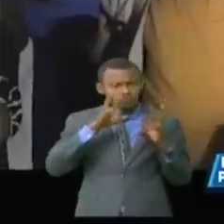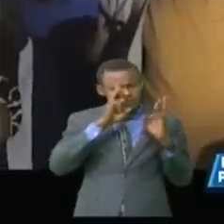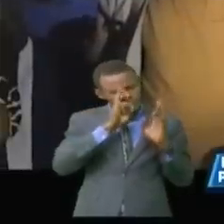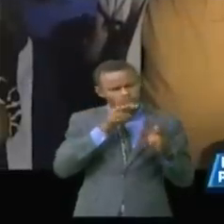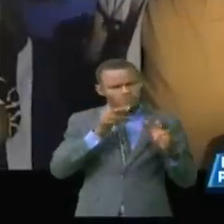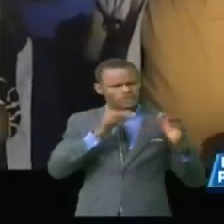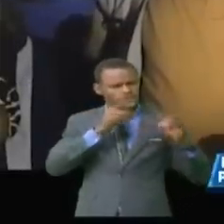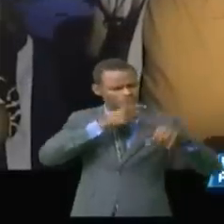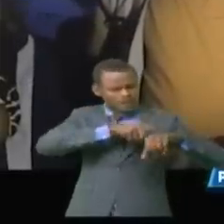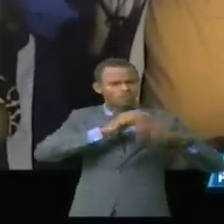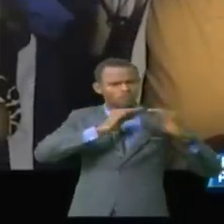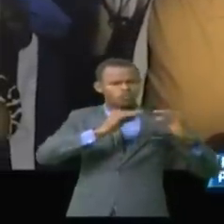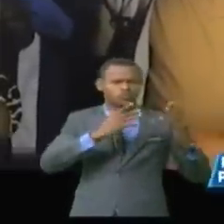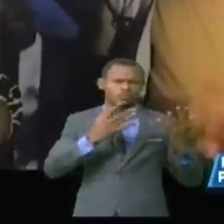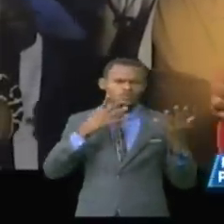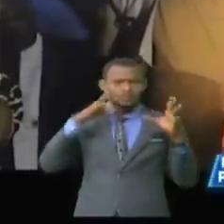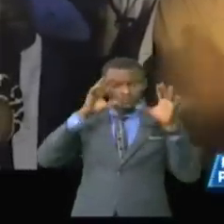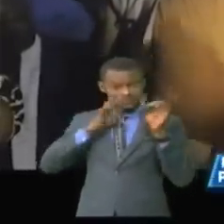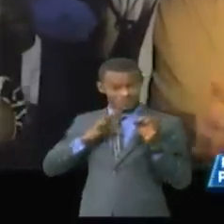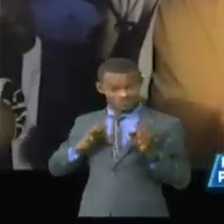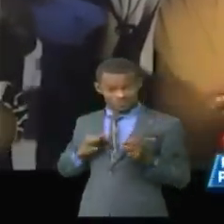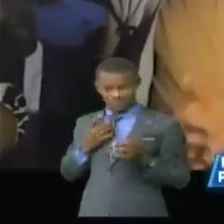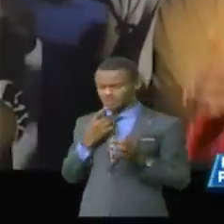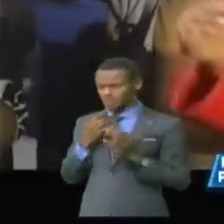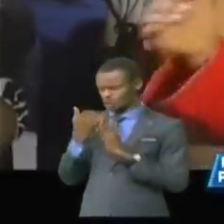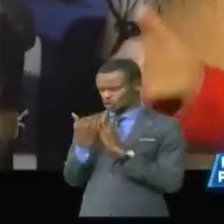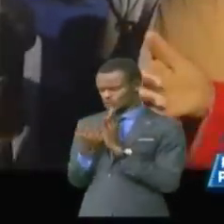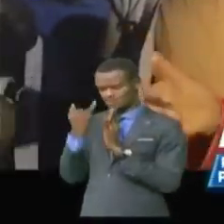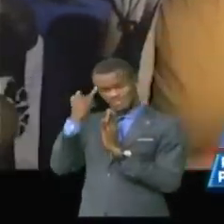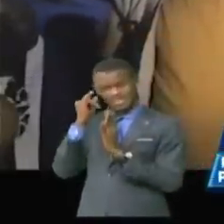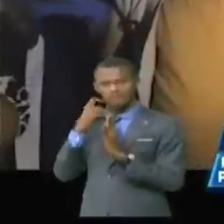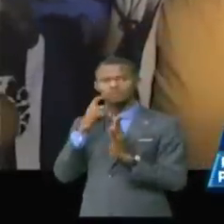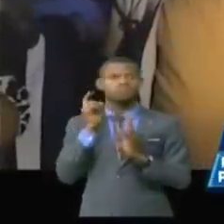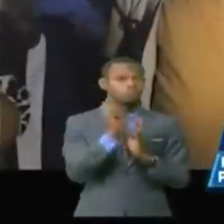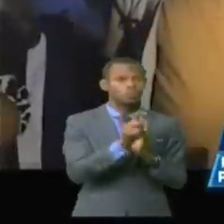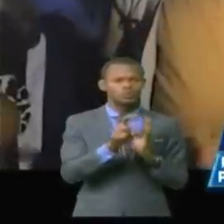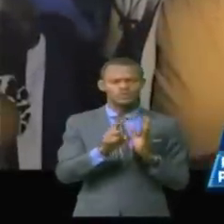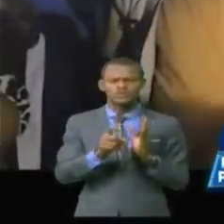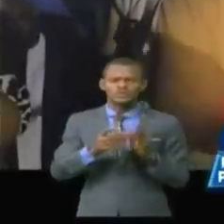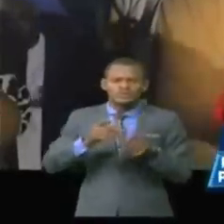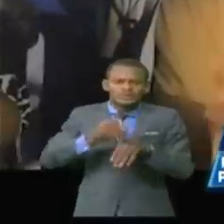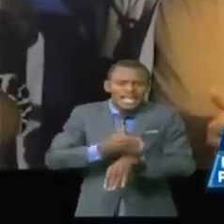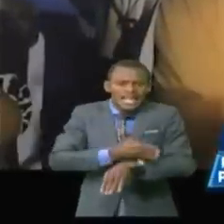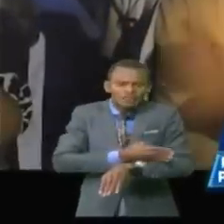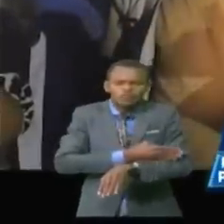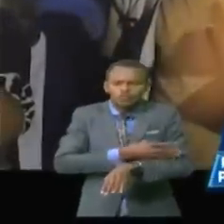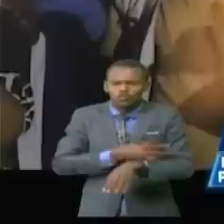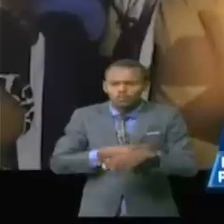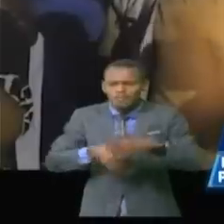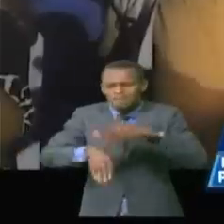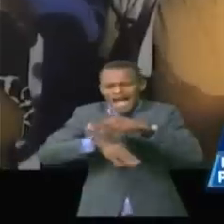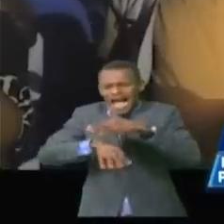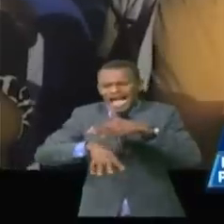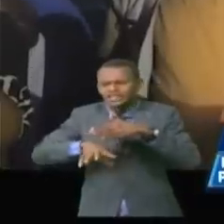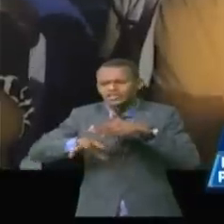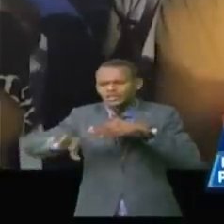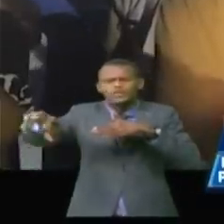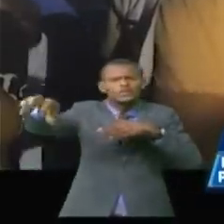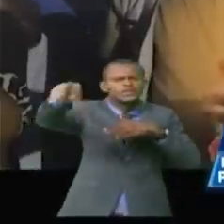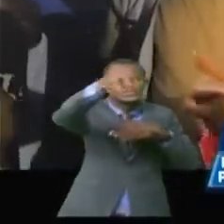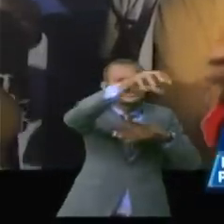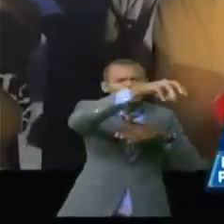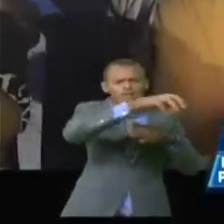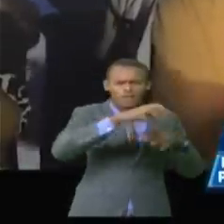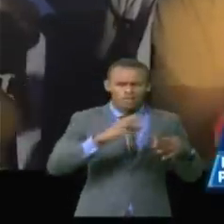Tshisekedi, a vraiment initié ce programme pour amener le développement jusqu'à la base. Mais il est important que dans un tel programme,